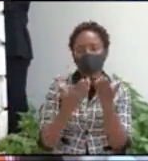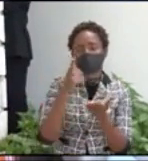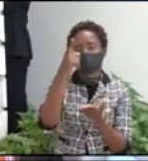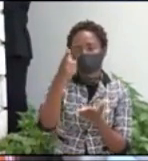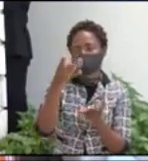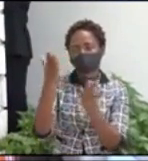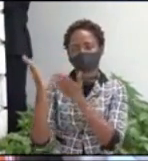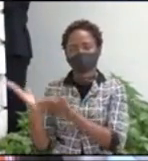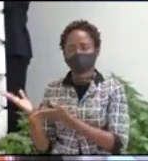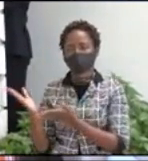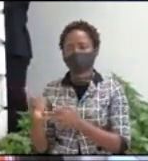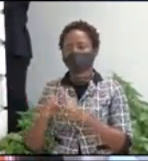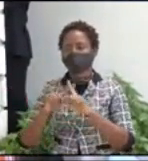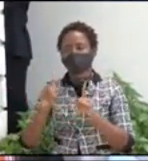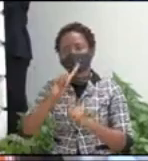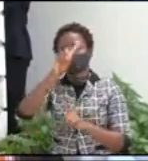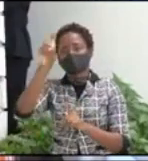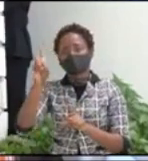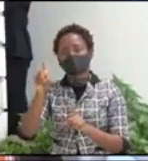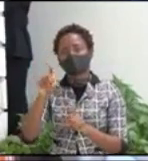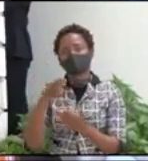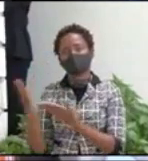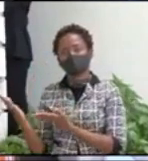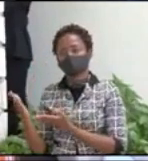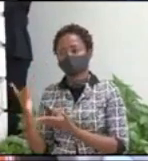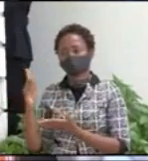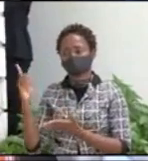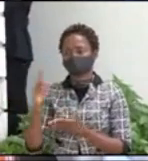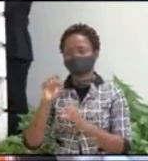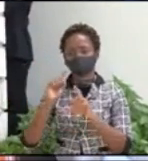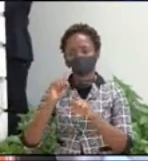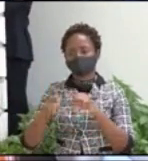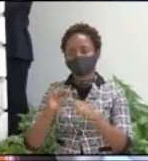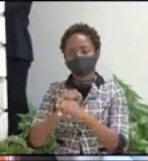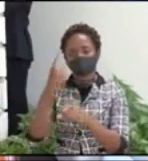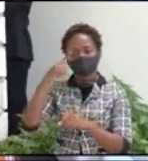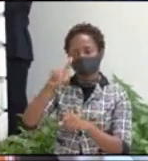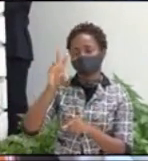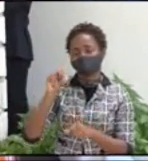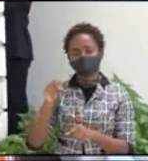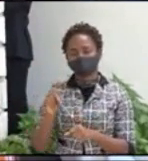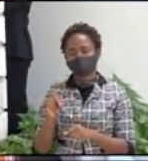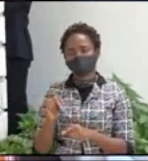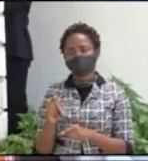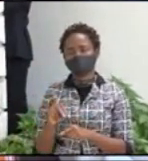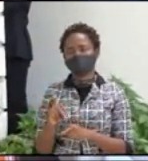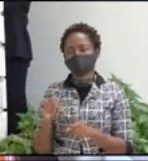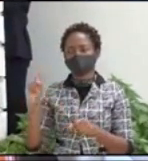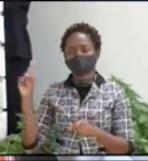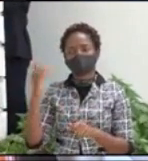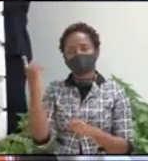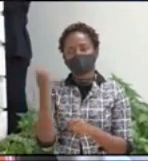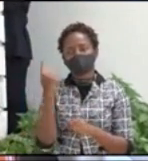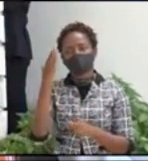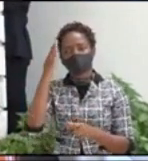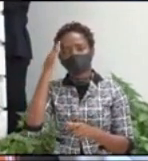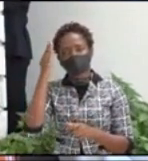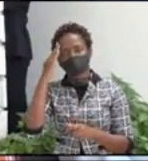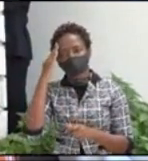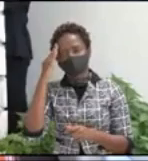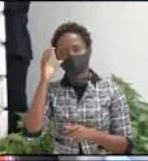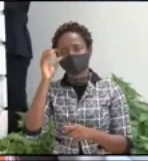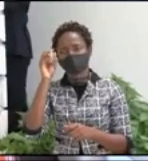Mais là, je ne peux pas jouer au rôle aujourd'hui, non? Ça veut dire jusqu'au bout de l'islam, je ne peux pas là. Moi-même, je connais toujours que